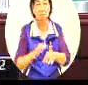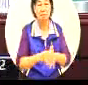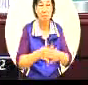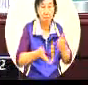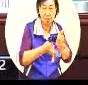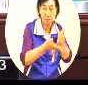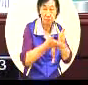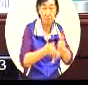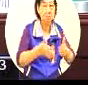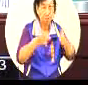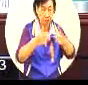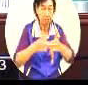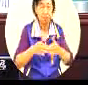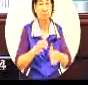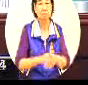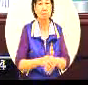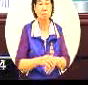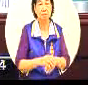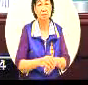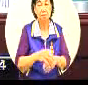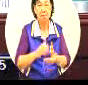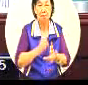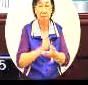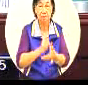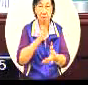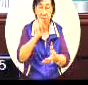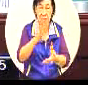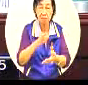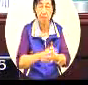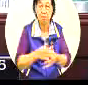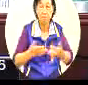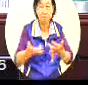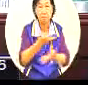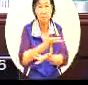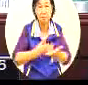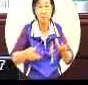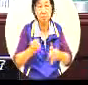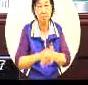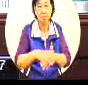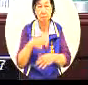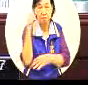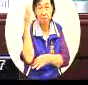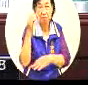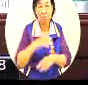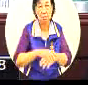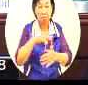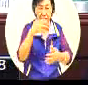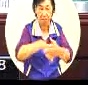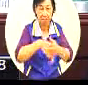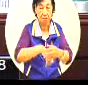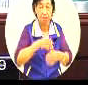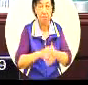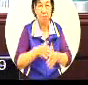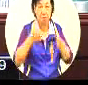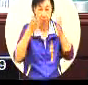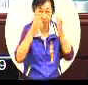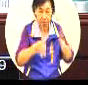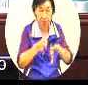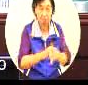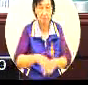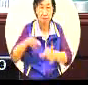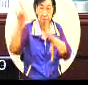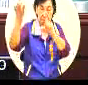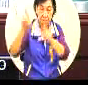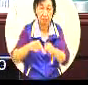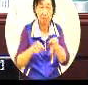才对。所以我会建议在这个部分，我们市府的内部应该前面针对这依法要征收，